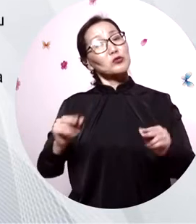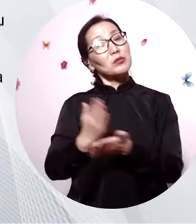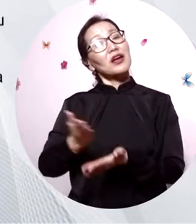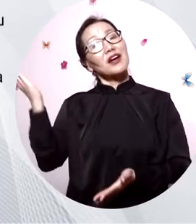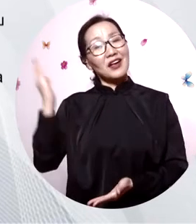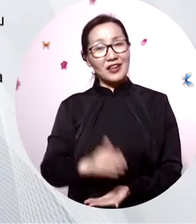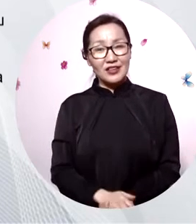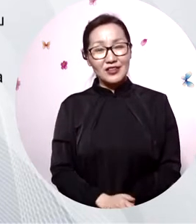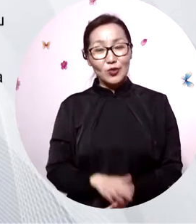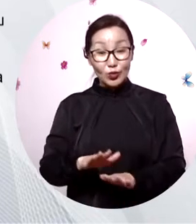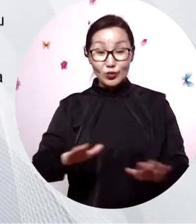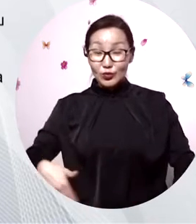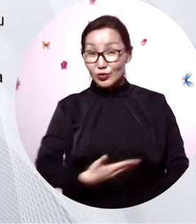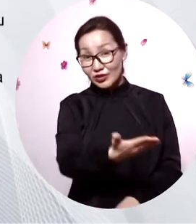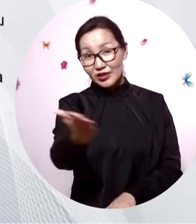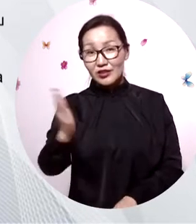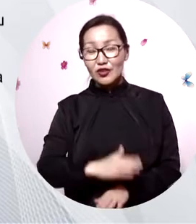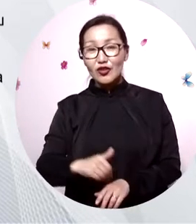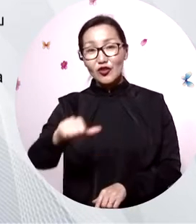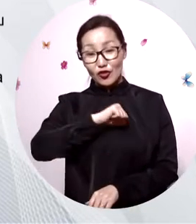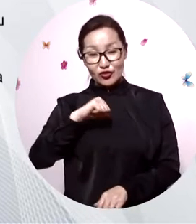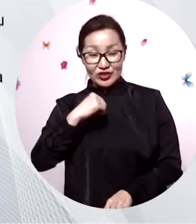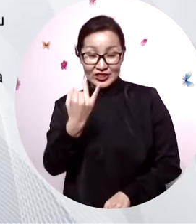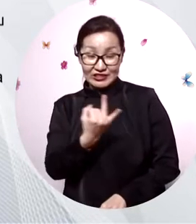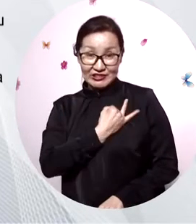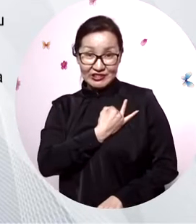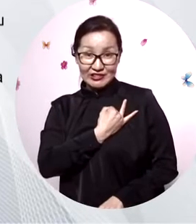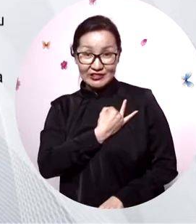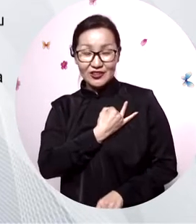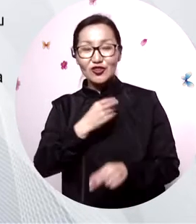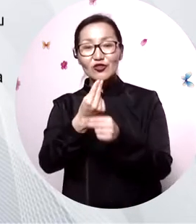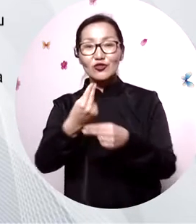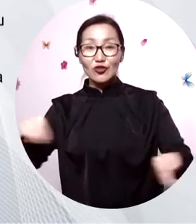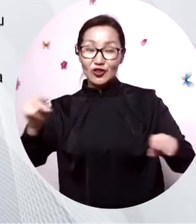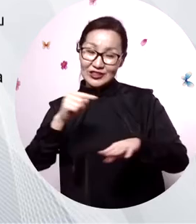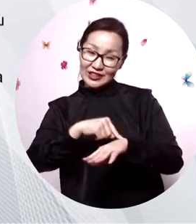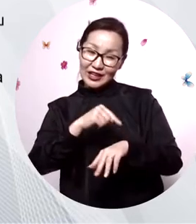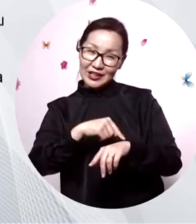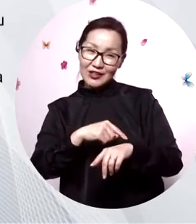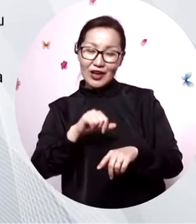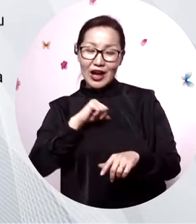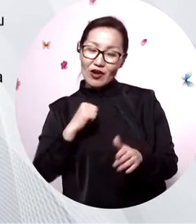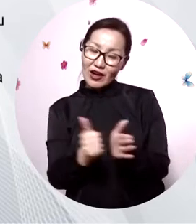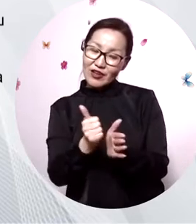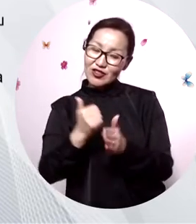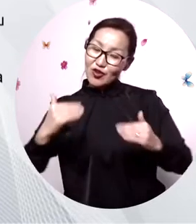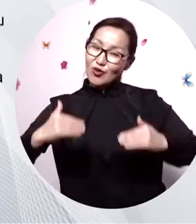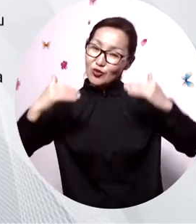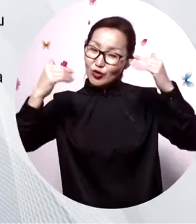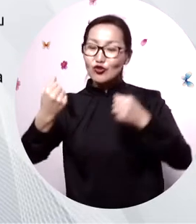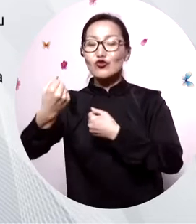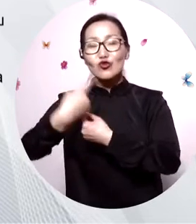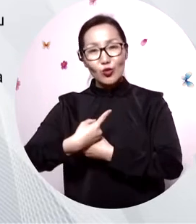тоглож байгаа. Хүүхдүүдээ, та нар өөртөө ихтэй байж чөлөөт цагаа авиасаа